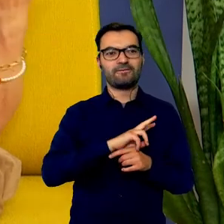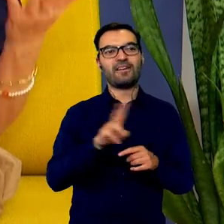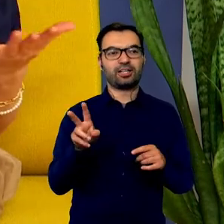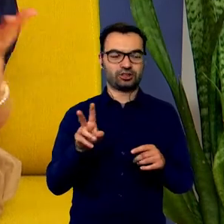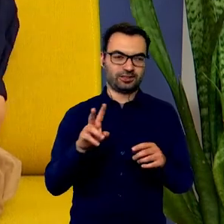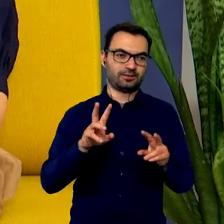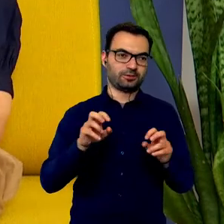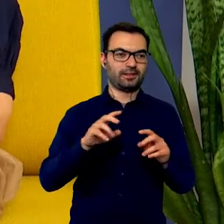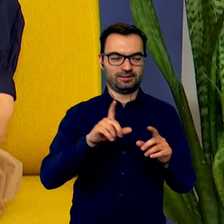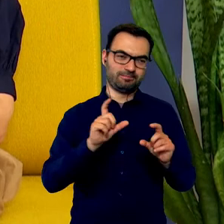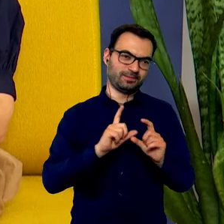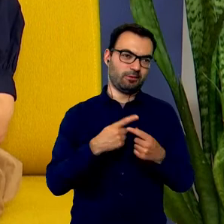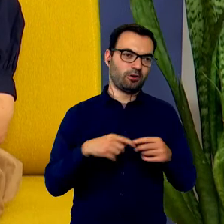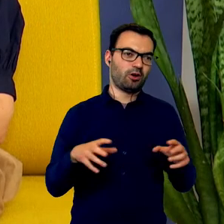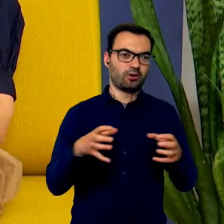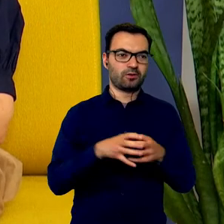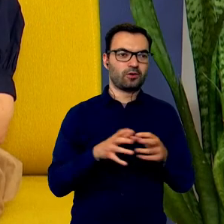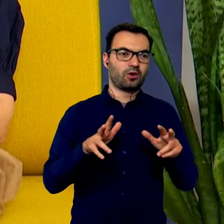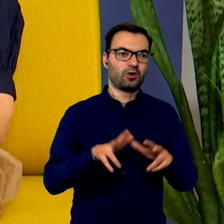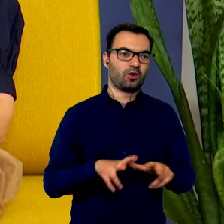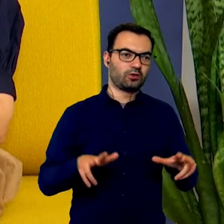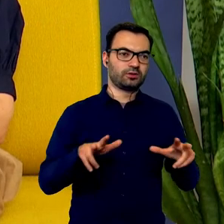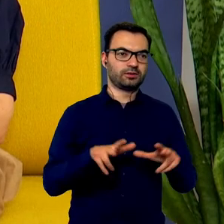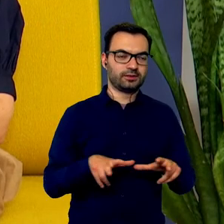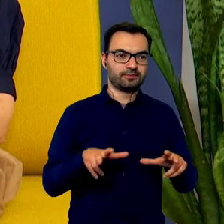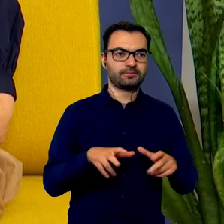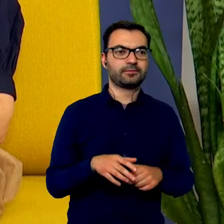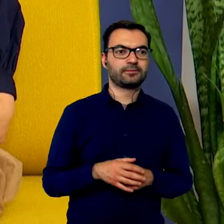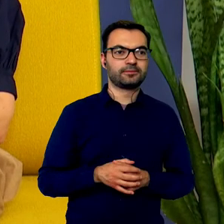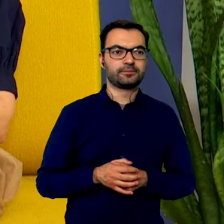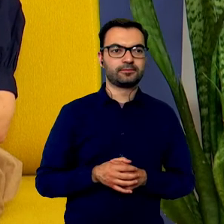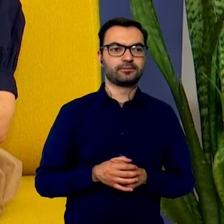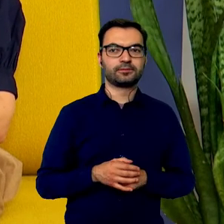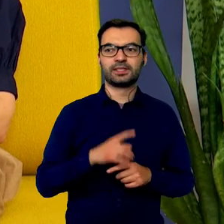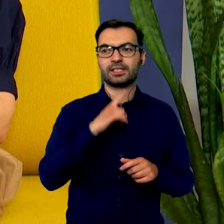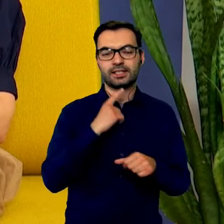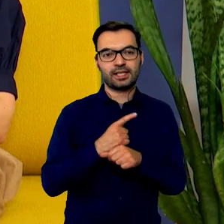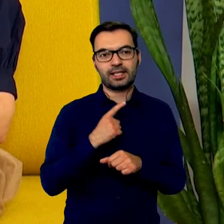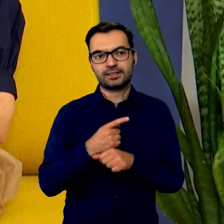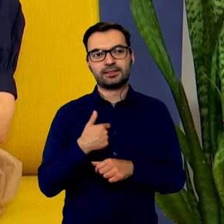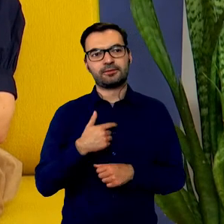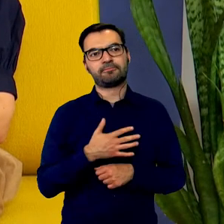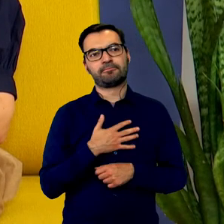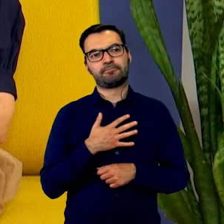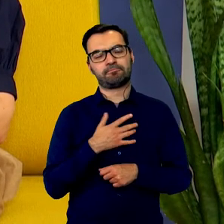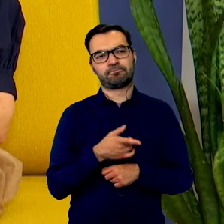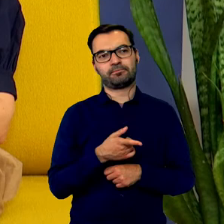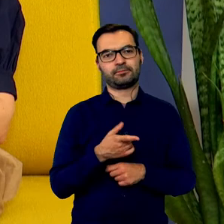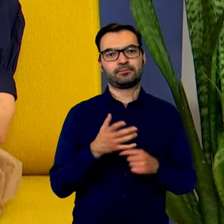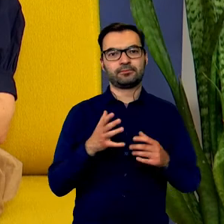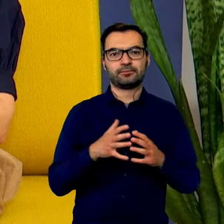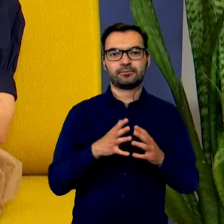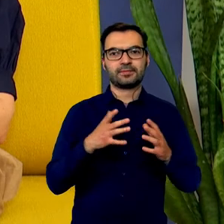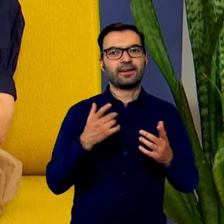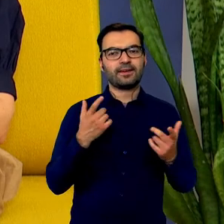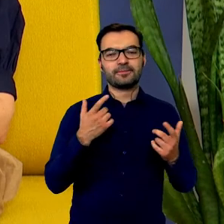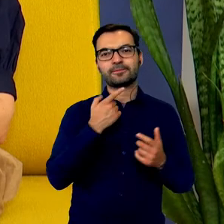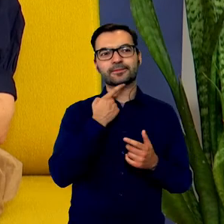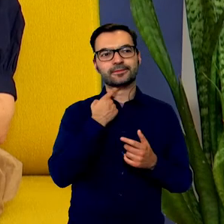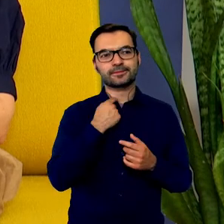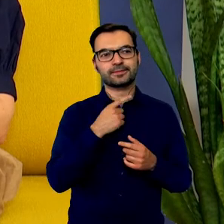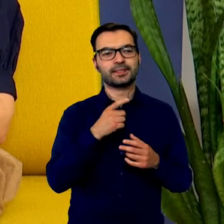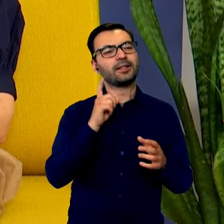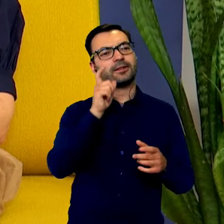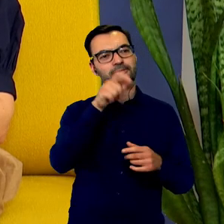rodzina, którą też możemy z tej książki wyczytać. Myślałam o tym, że jest ogromna pokusa, żeby pójść